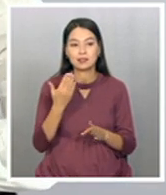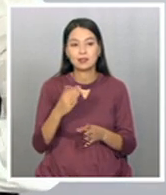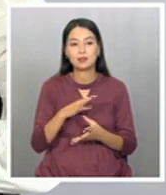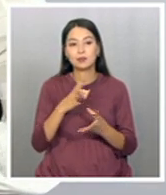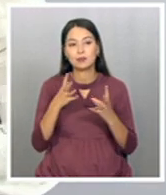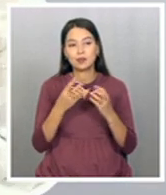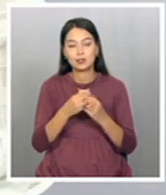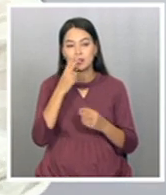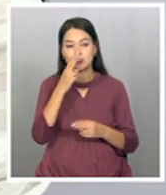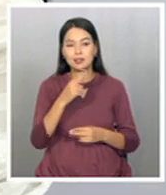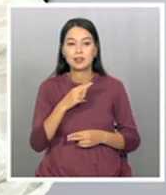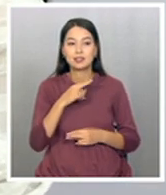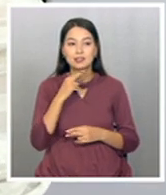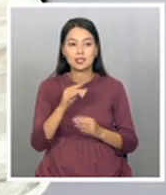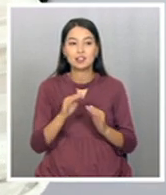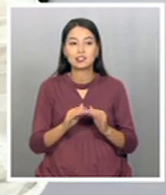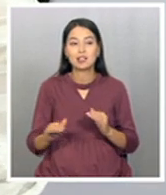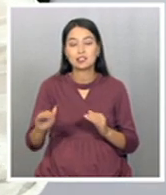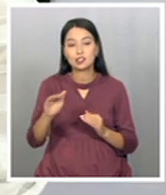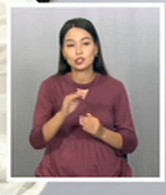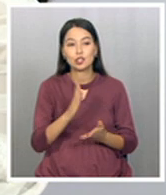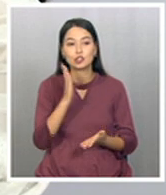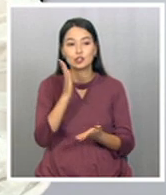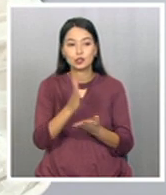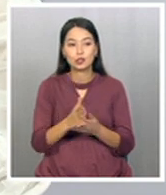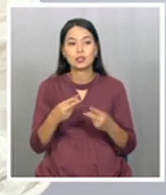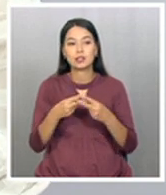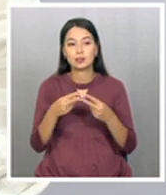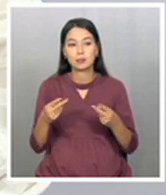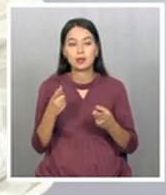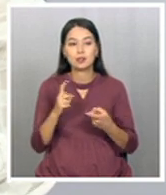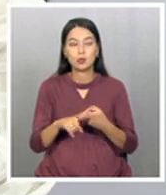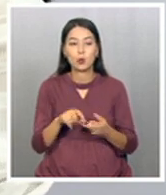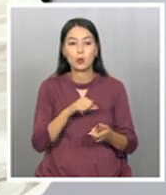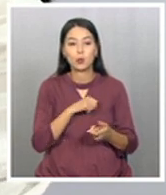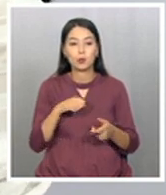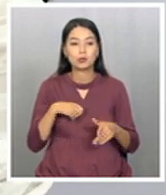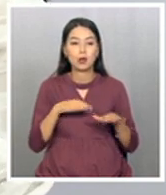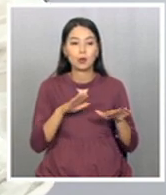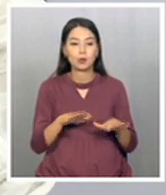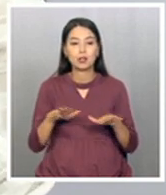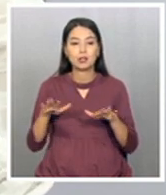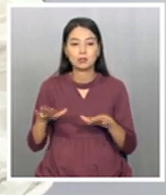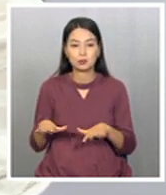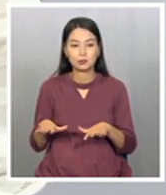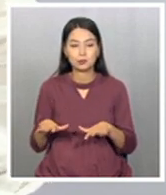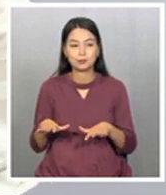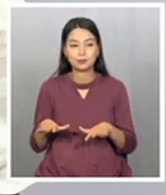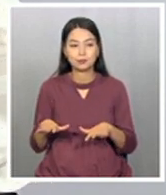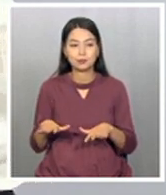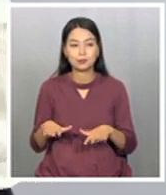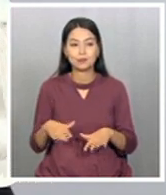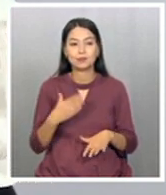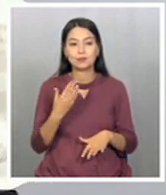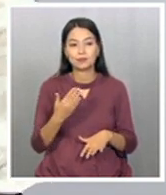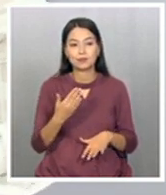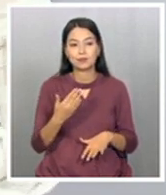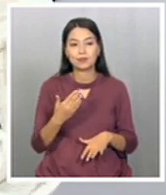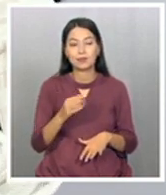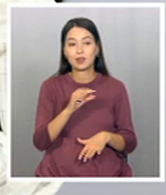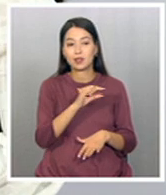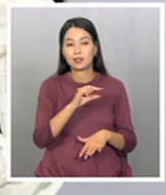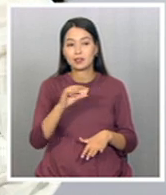еске түсірейік. Жазықтықтағы түзулердің теңдеулеріне байланысты өз ара орналасуы, яғни екі